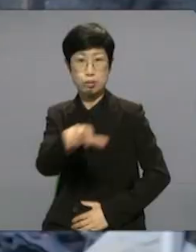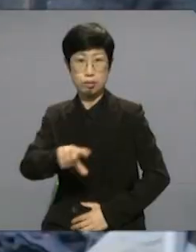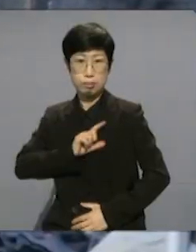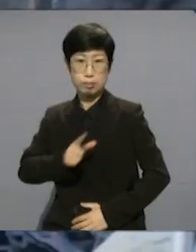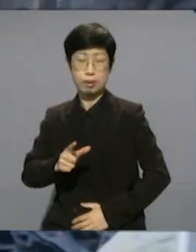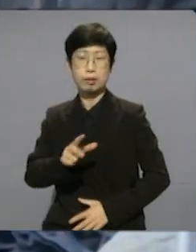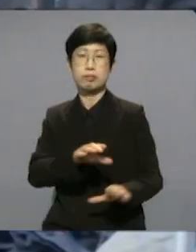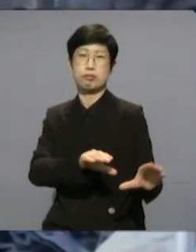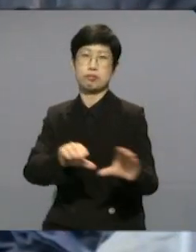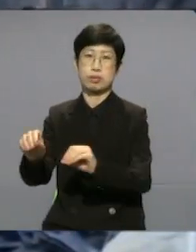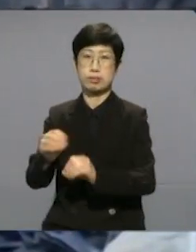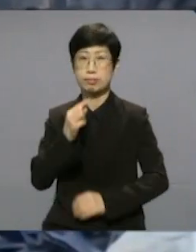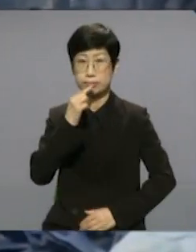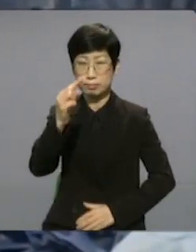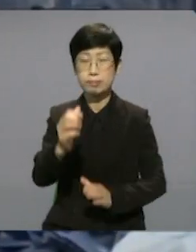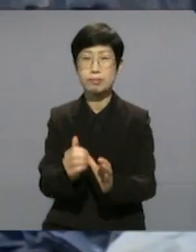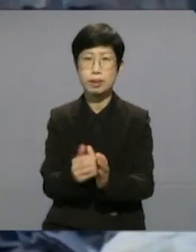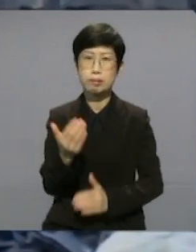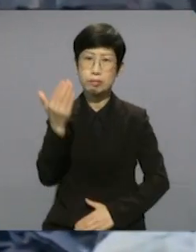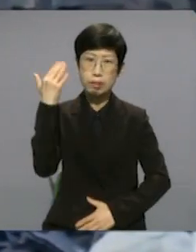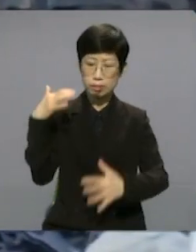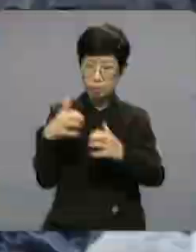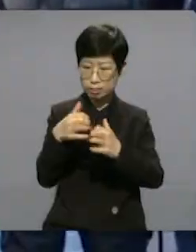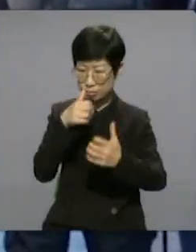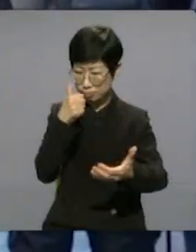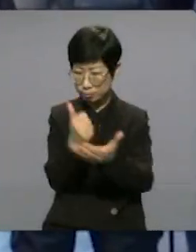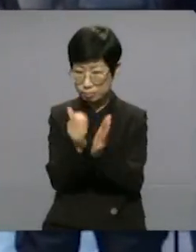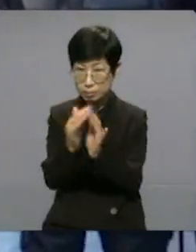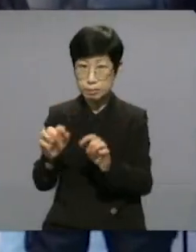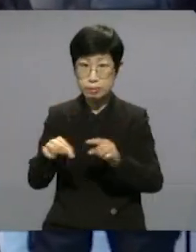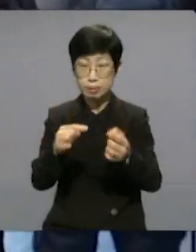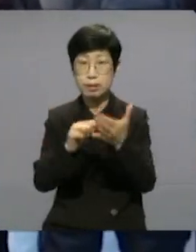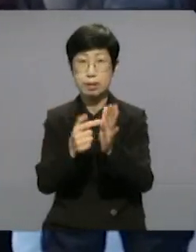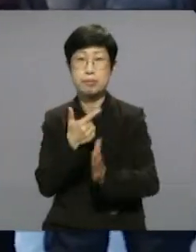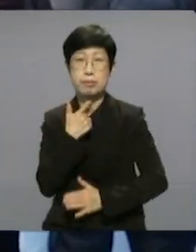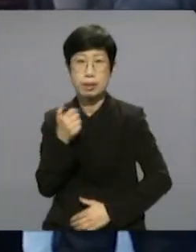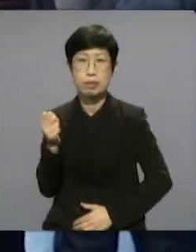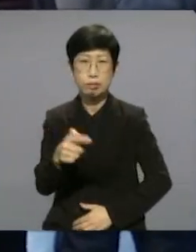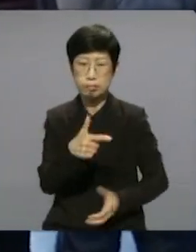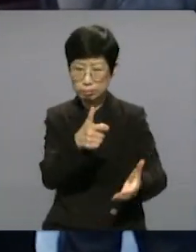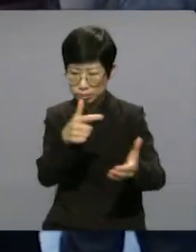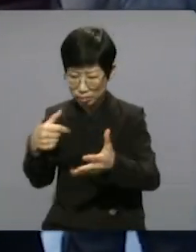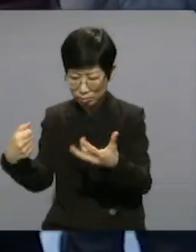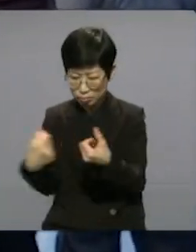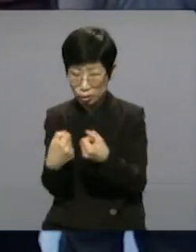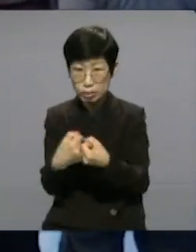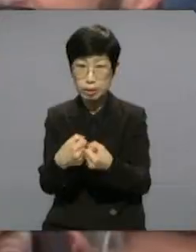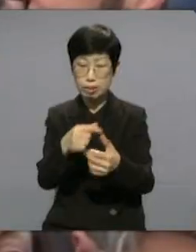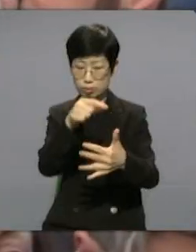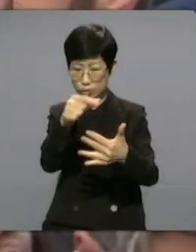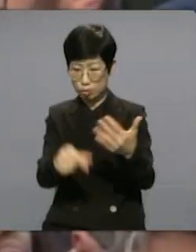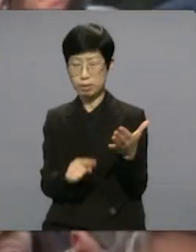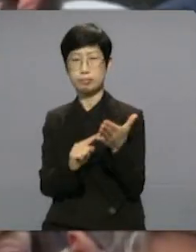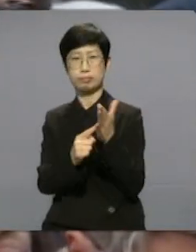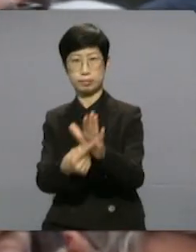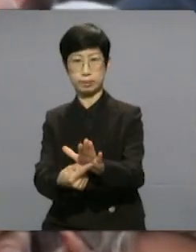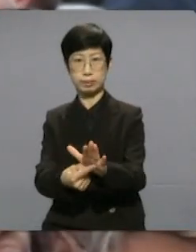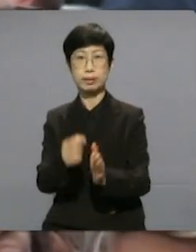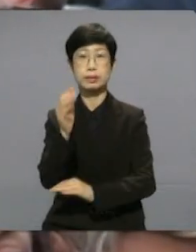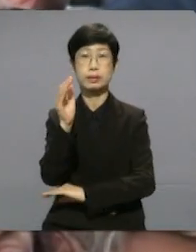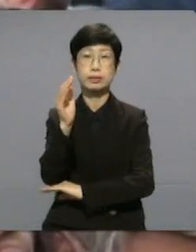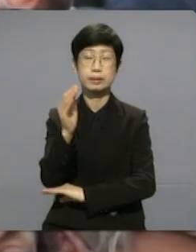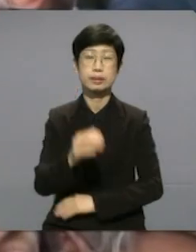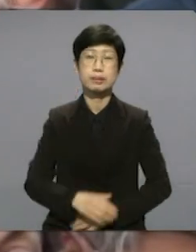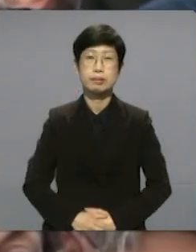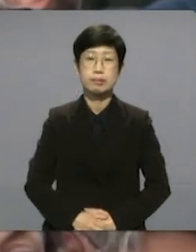요구했습니다 과거 전쟁범죄자들을 출연시키는가 하면 총격과 폭력을 다루고 결국 전쟁을 미워한다는 것입니다